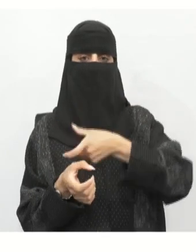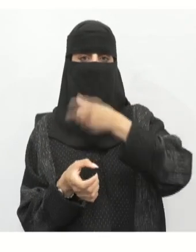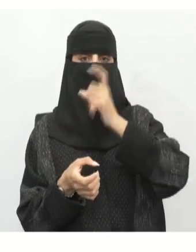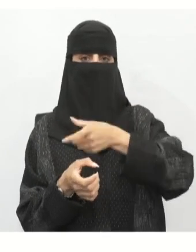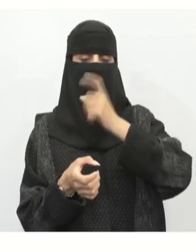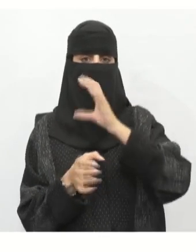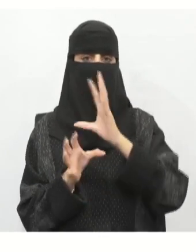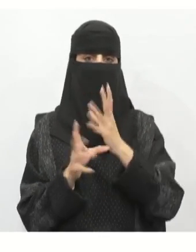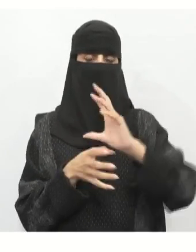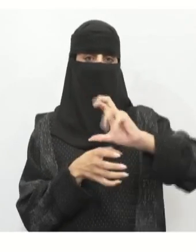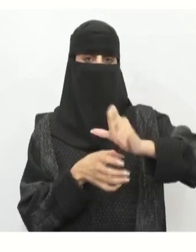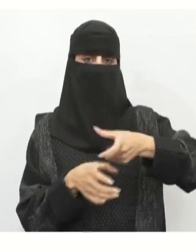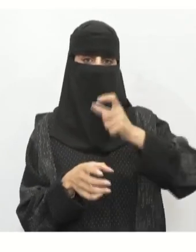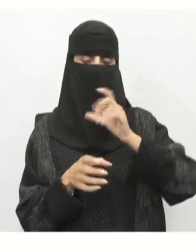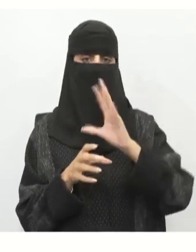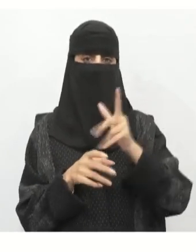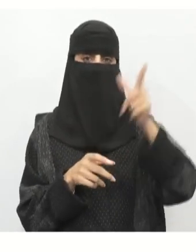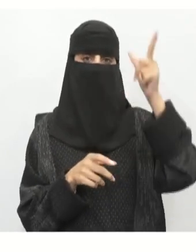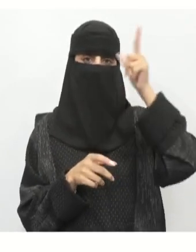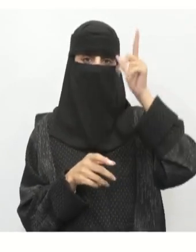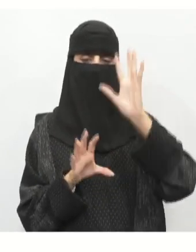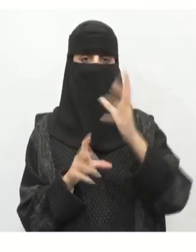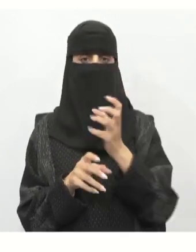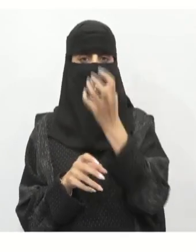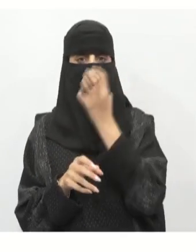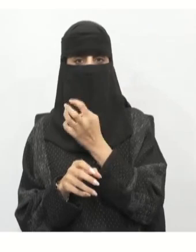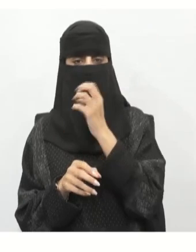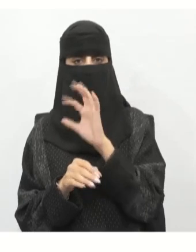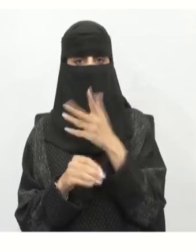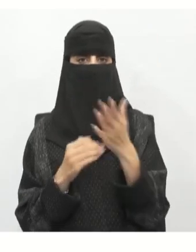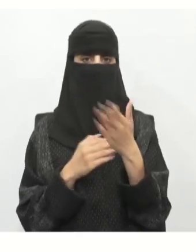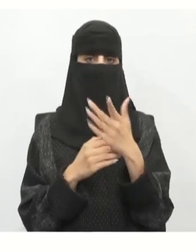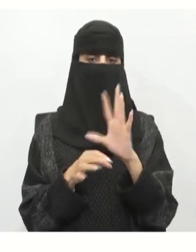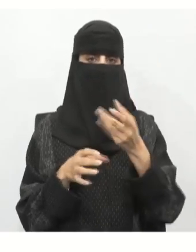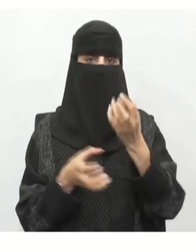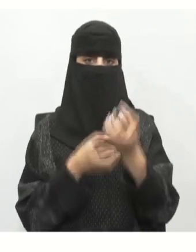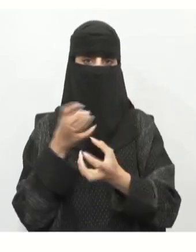والعصير والحليب والفواكه والخضروات والحساء